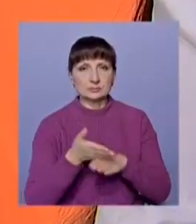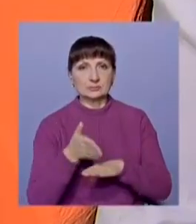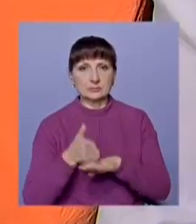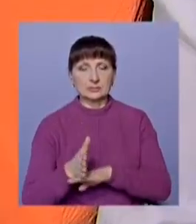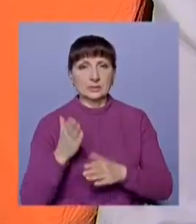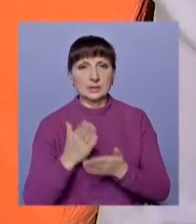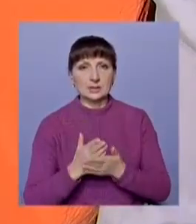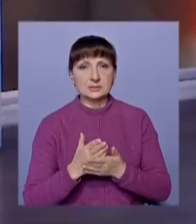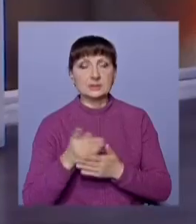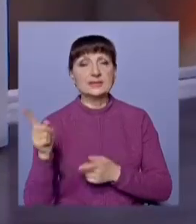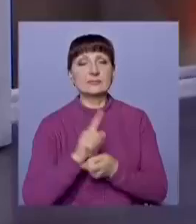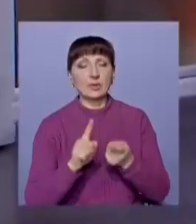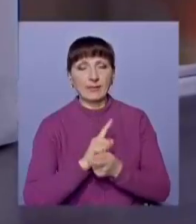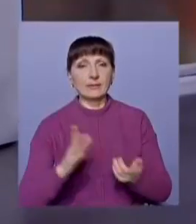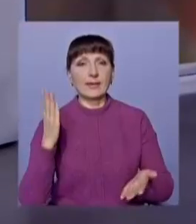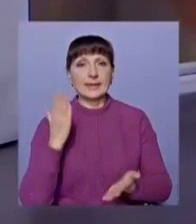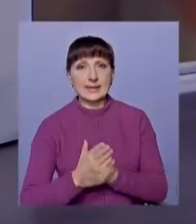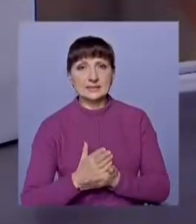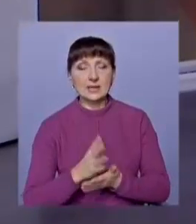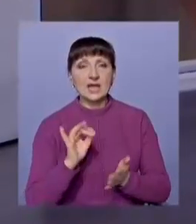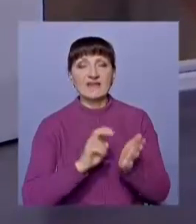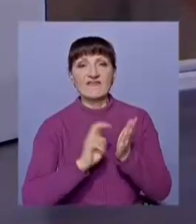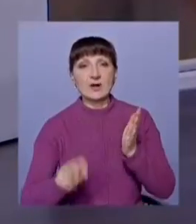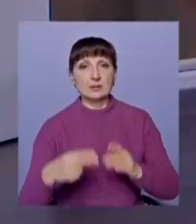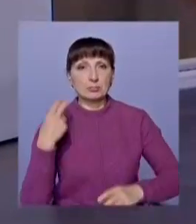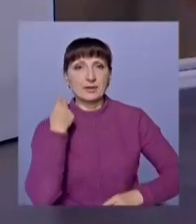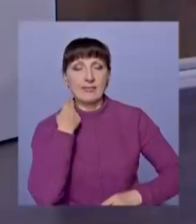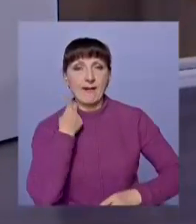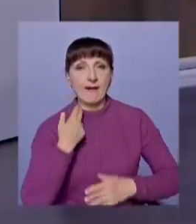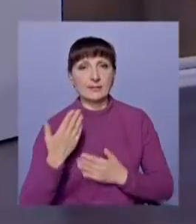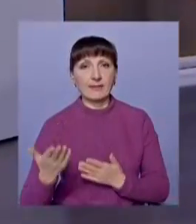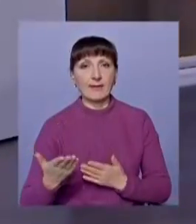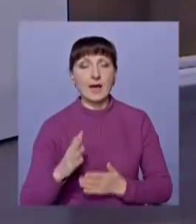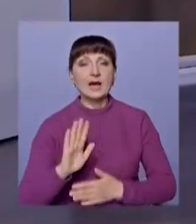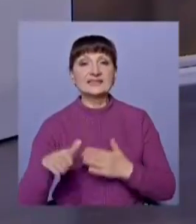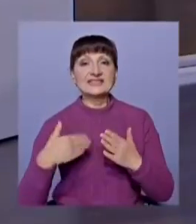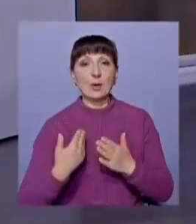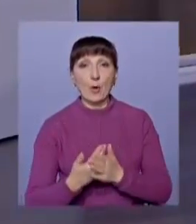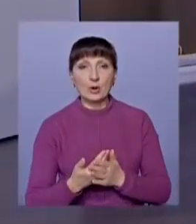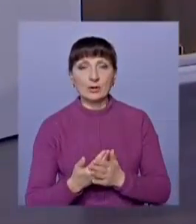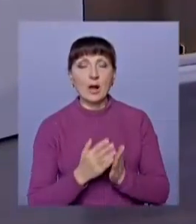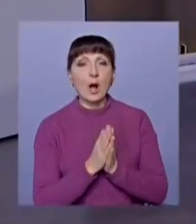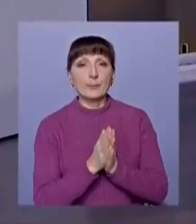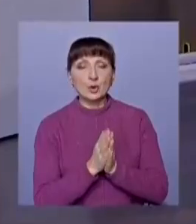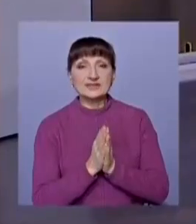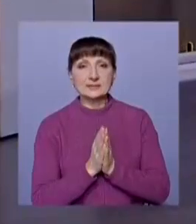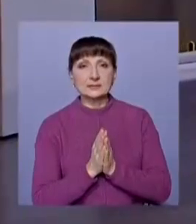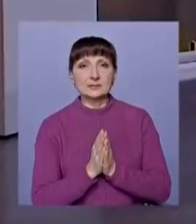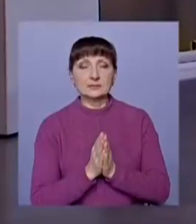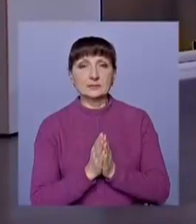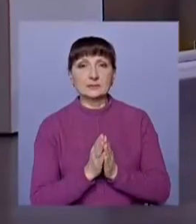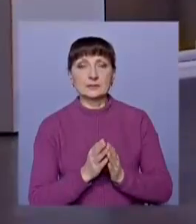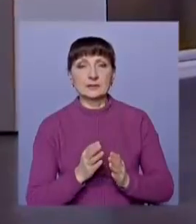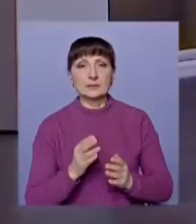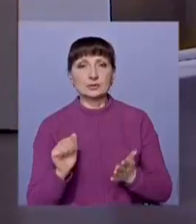образование подвержено изменениям. И вот выход Британии, который до сих пор просится, так сказать, на